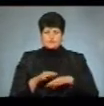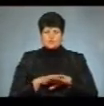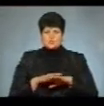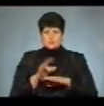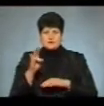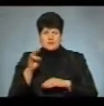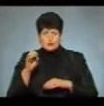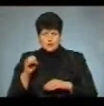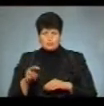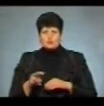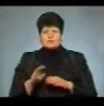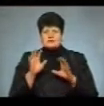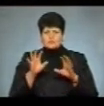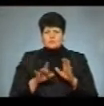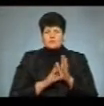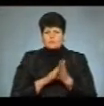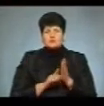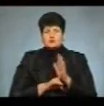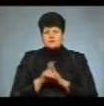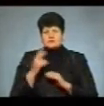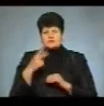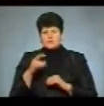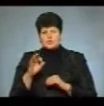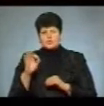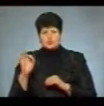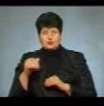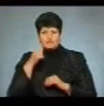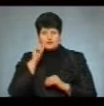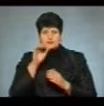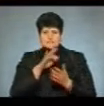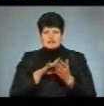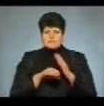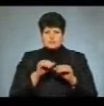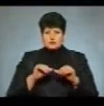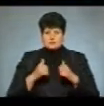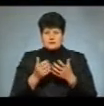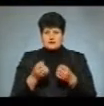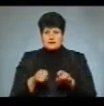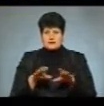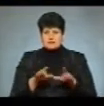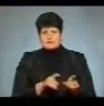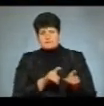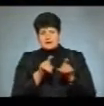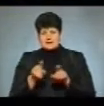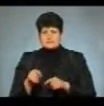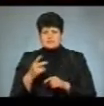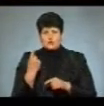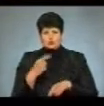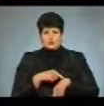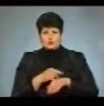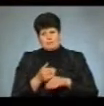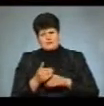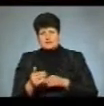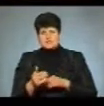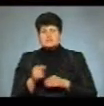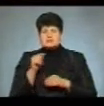того вимагає закон, мали розпочатися о 20:00. Вчора ж Центральна виборча комісія прийняла рішення перенести їх на годину пізніше.